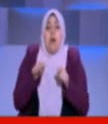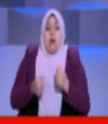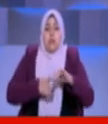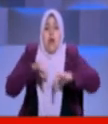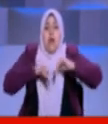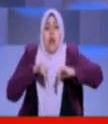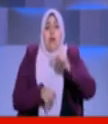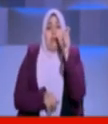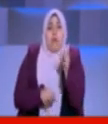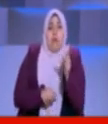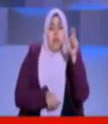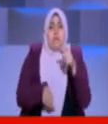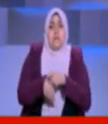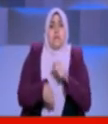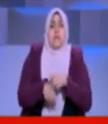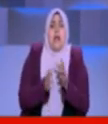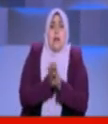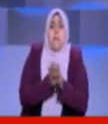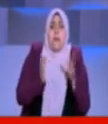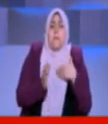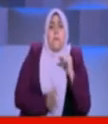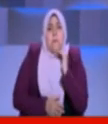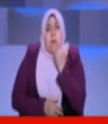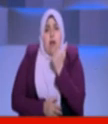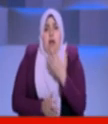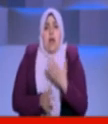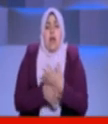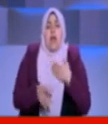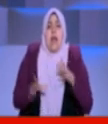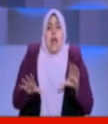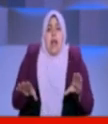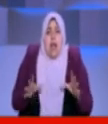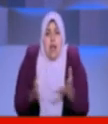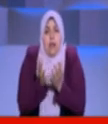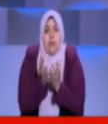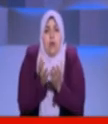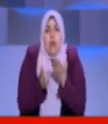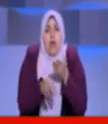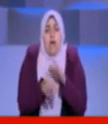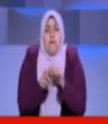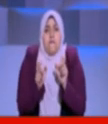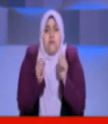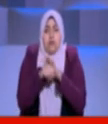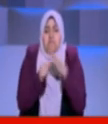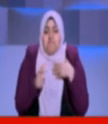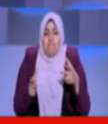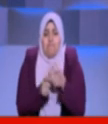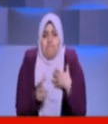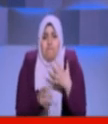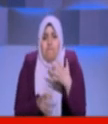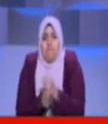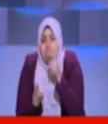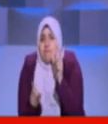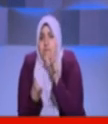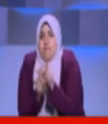ساعات كبيرة من ساعات اليوم لمحاولة احتواء والسيطرة على تداعيات فيروس كورونا على مستواه الصحي